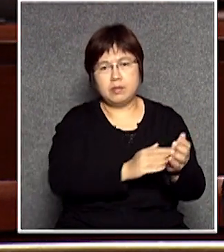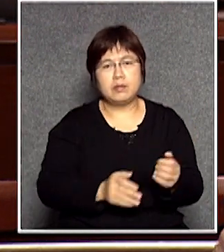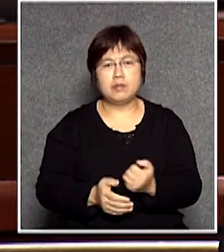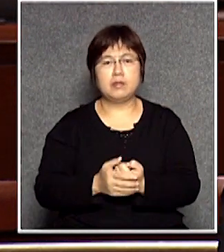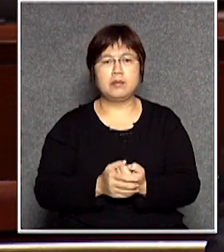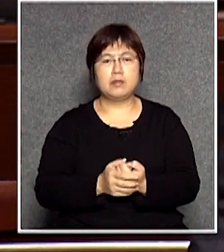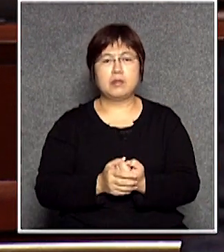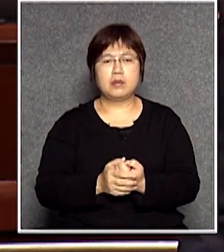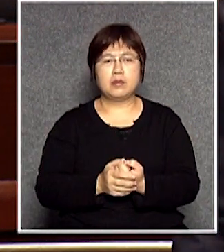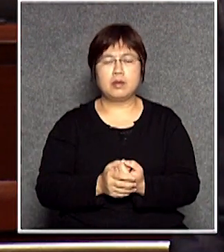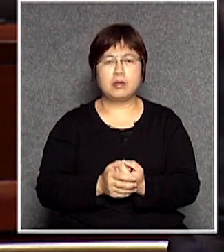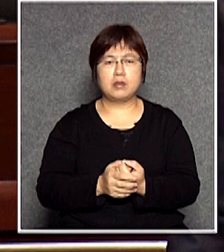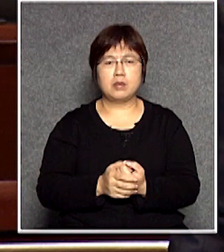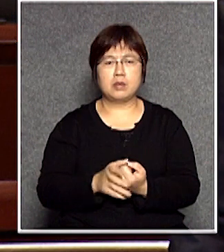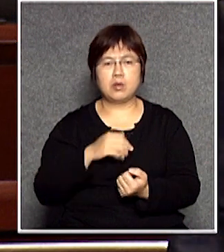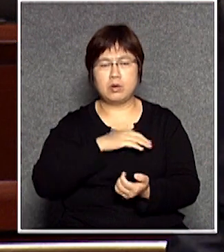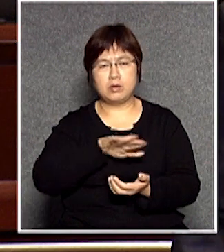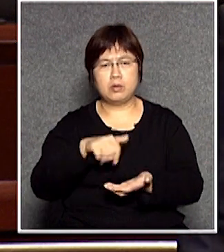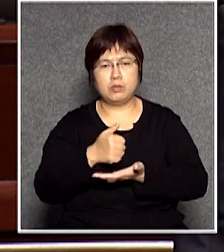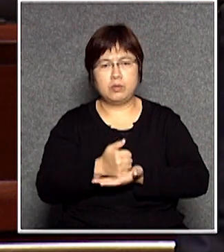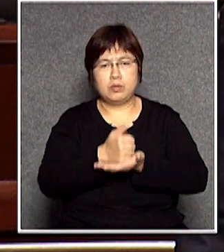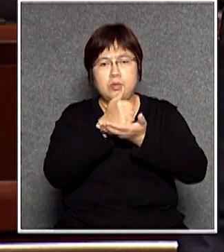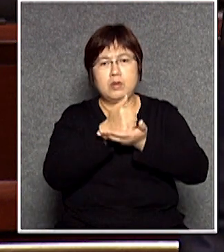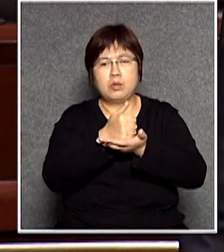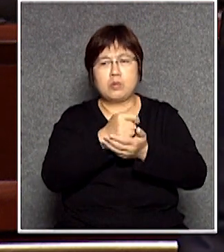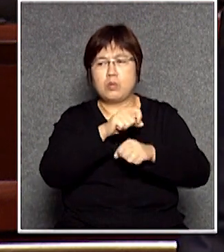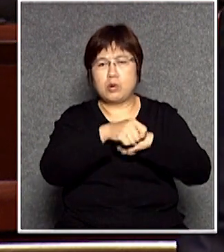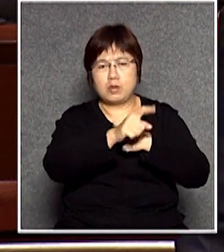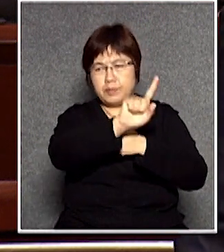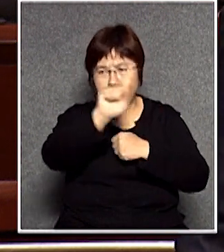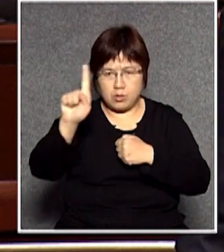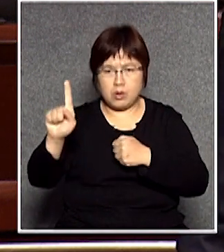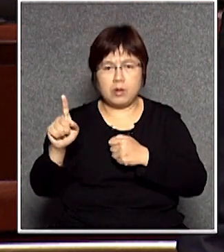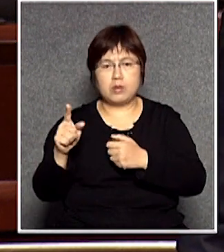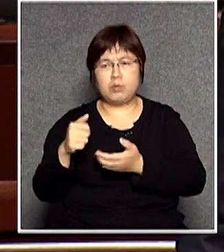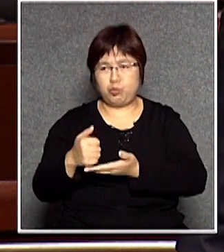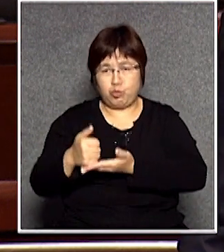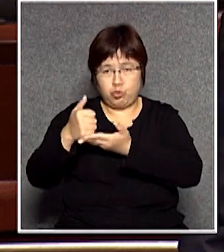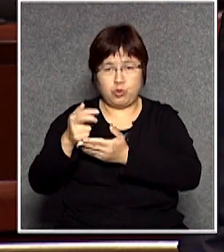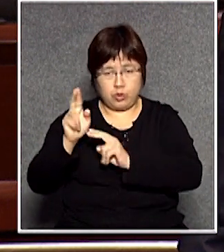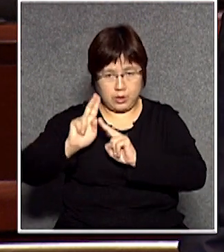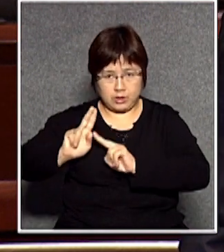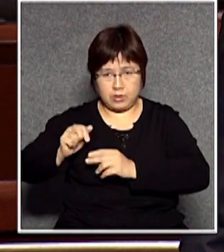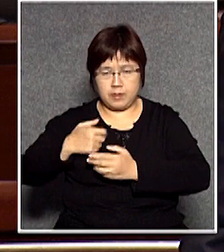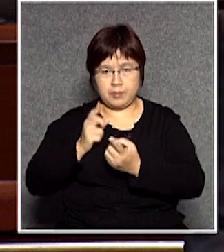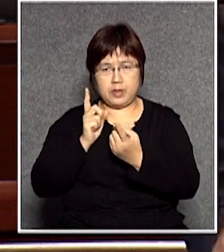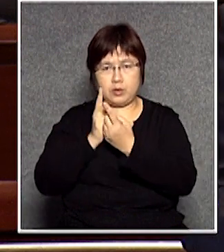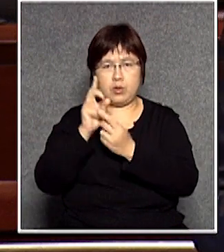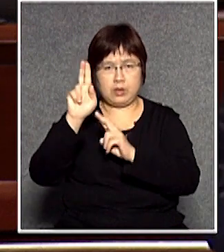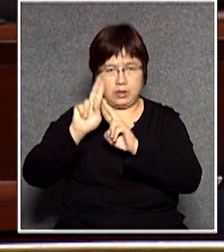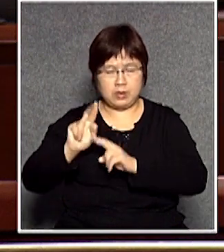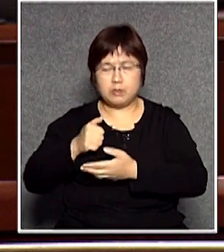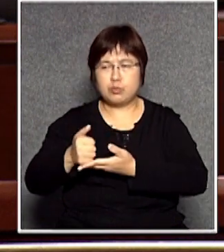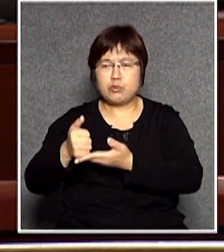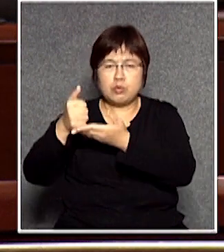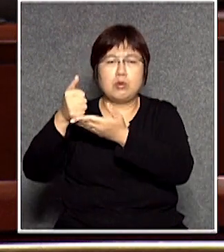以我們呢是很尊重任何國家任何民族，是尊重歷史，面對歷史，但